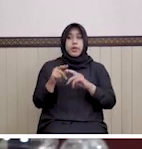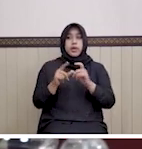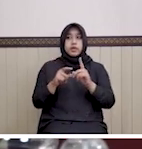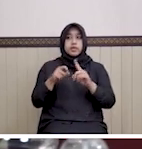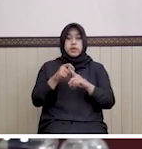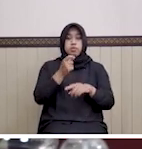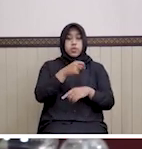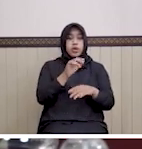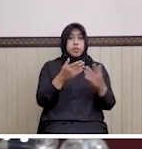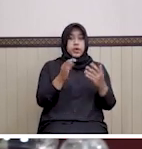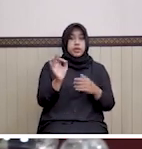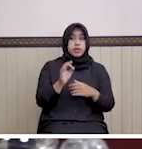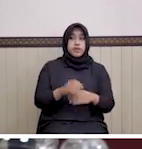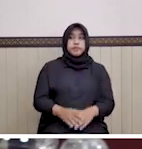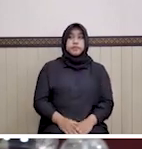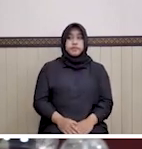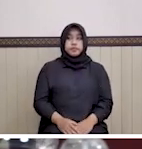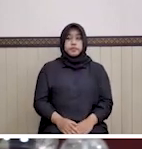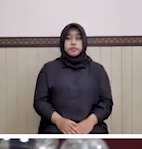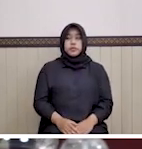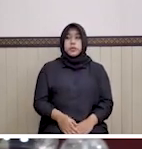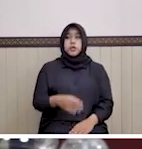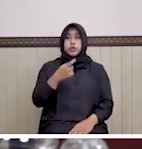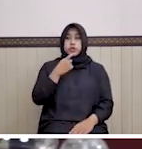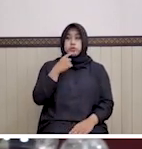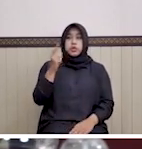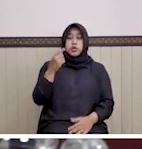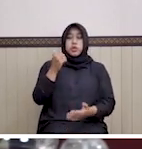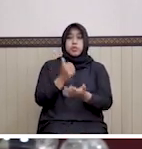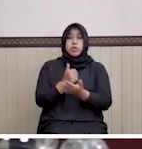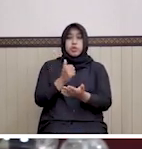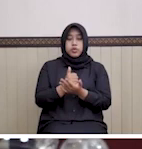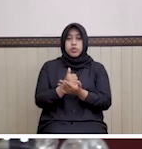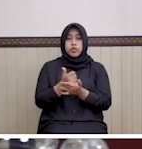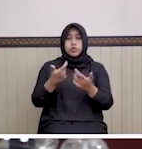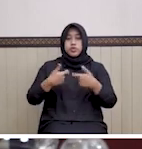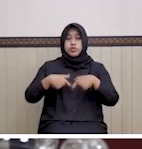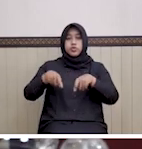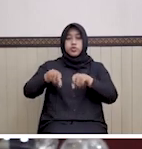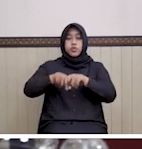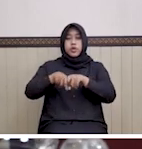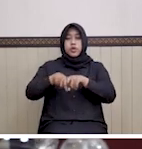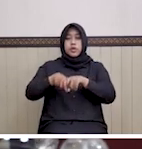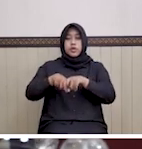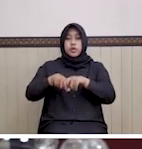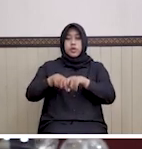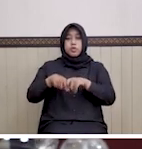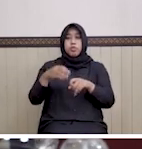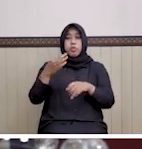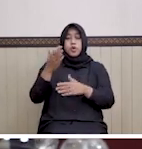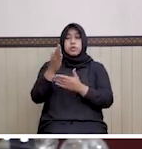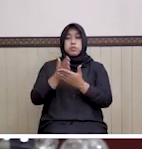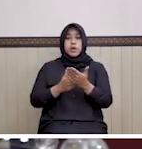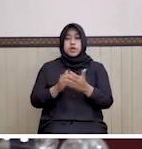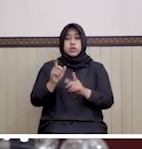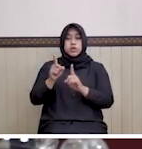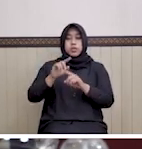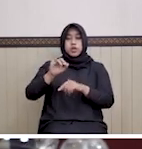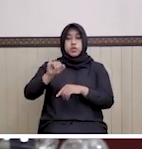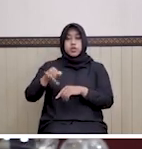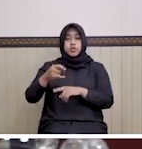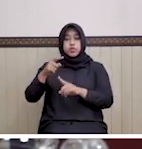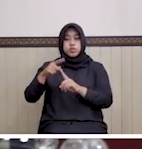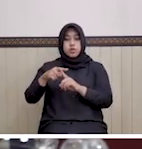dari LPSE hahaha atau hanya satu yang benar-benar heldy di itupun separuh cuma